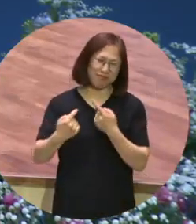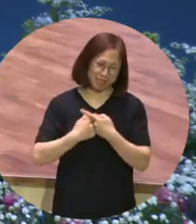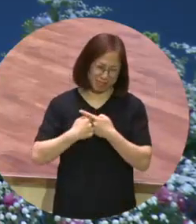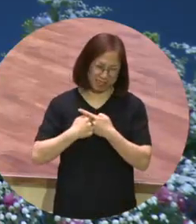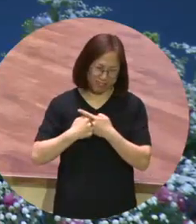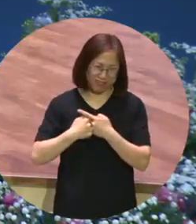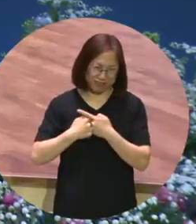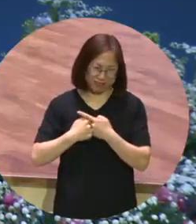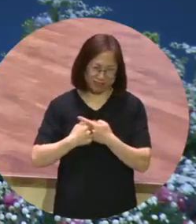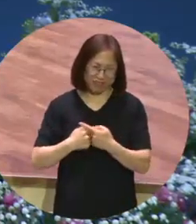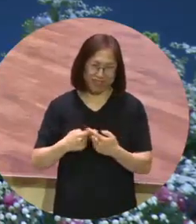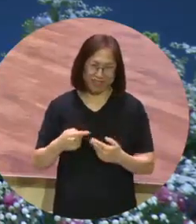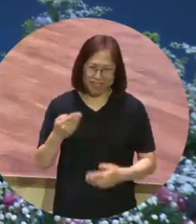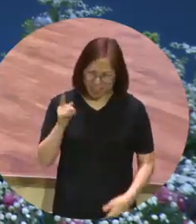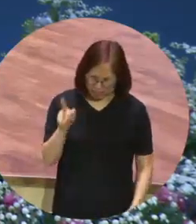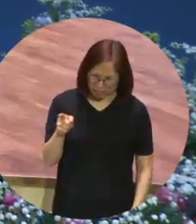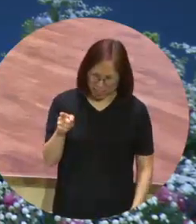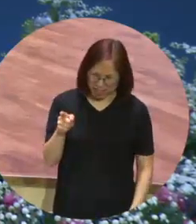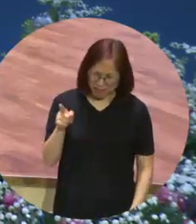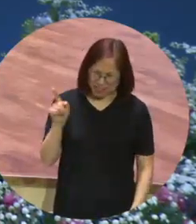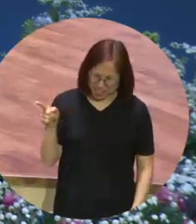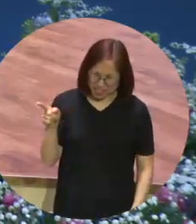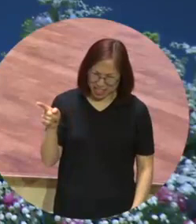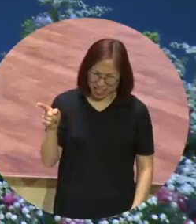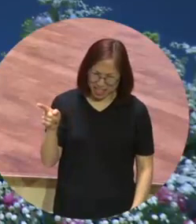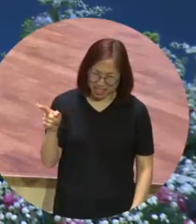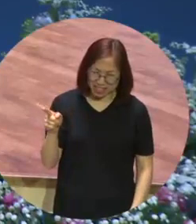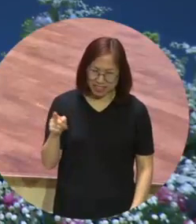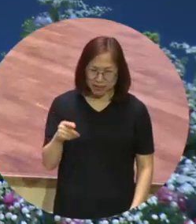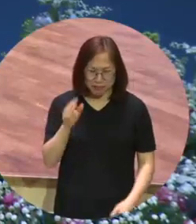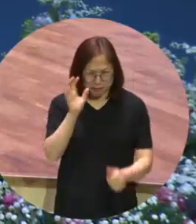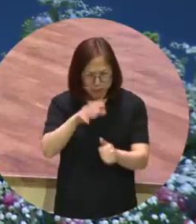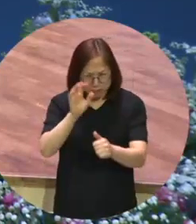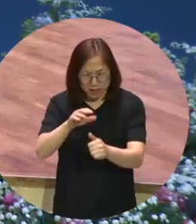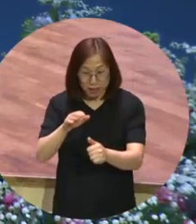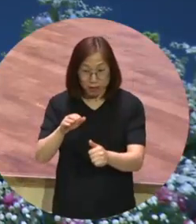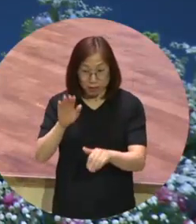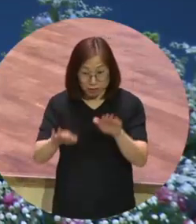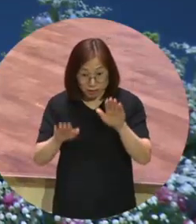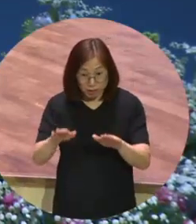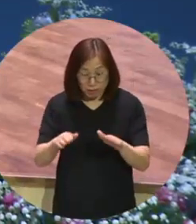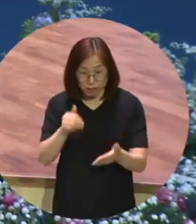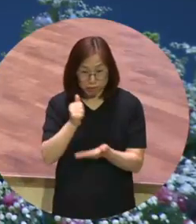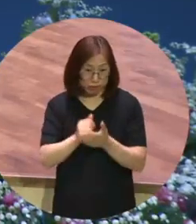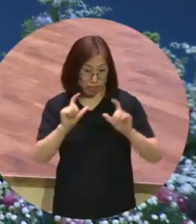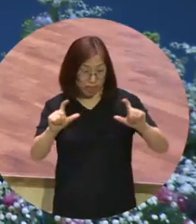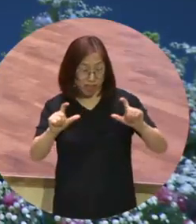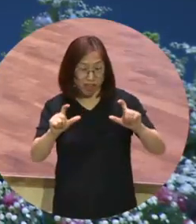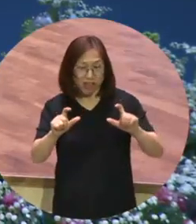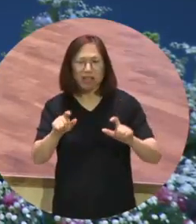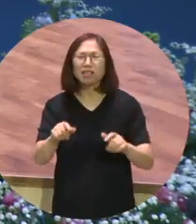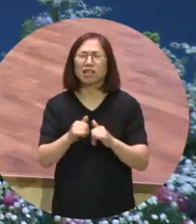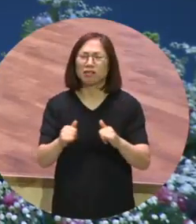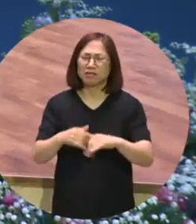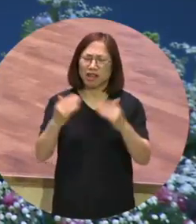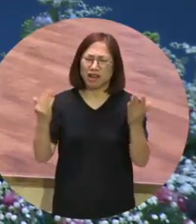아, 저 인간, 저 사람. 난 비판하고 판단하는 사람, 그